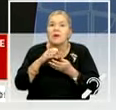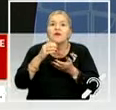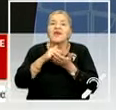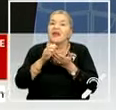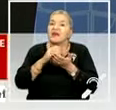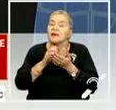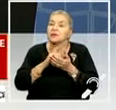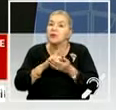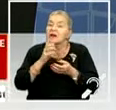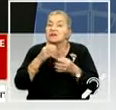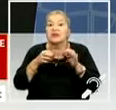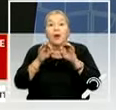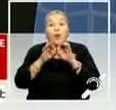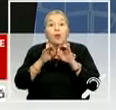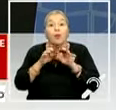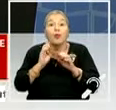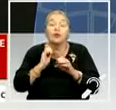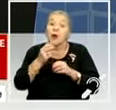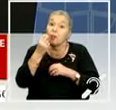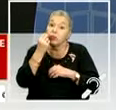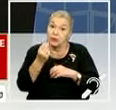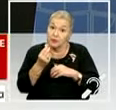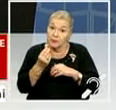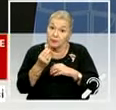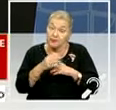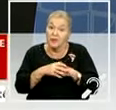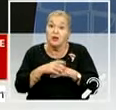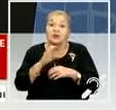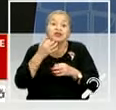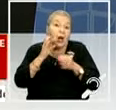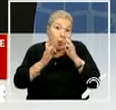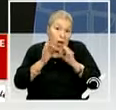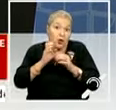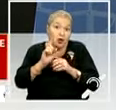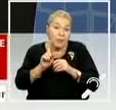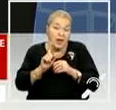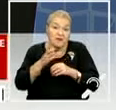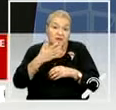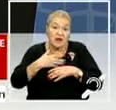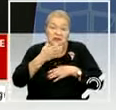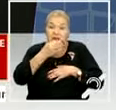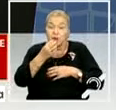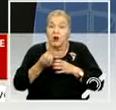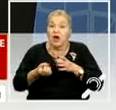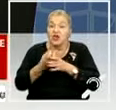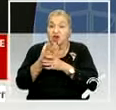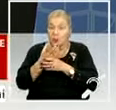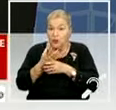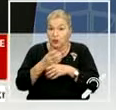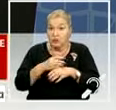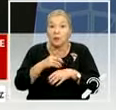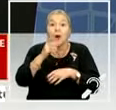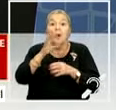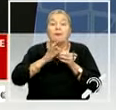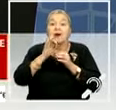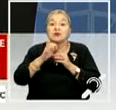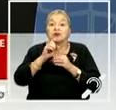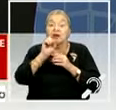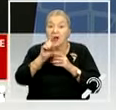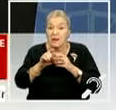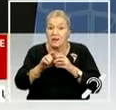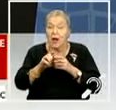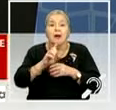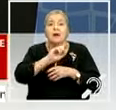într-un mod cât mai eficient. Și aș vrea să spun din capul locului că aceste măsuri nu vor